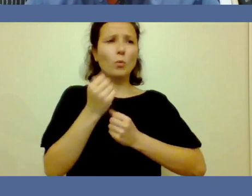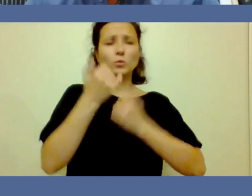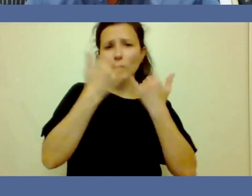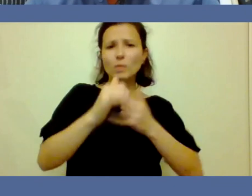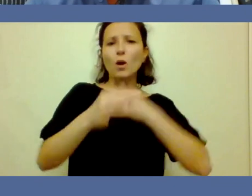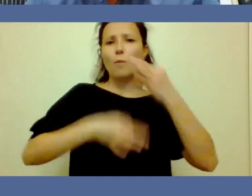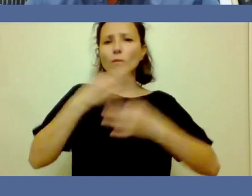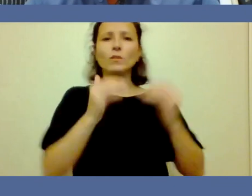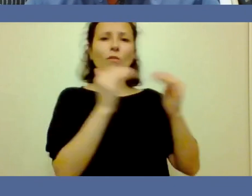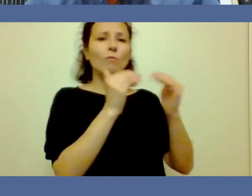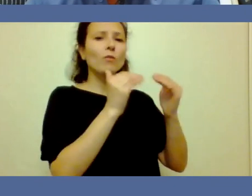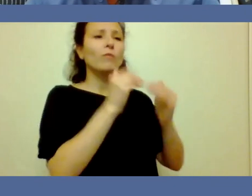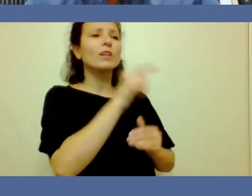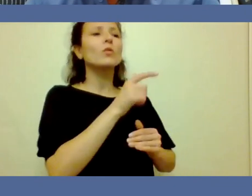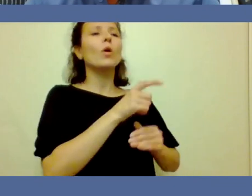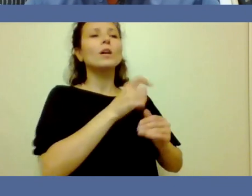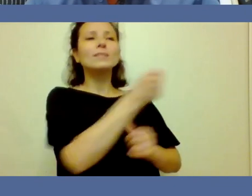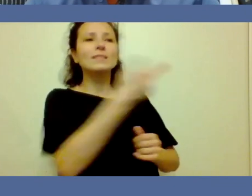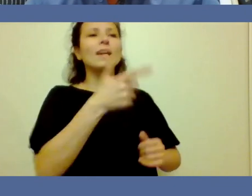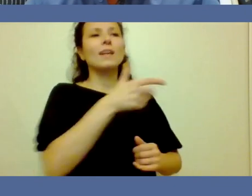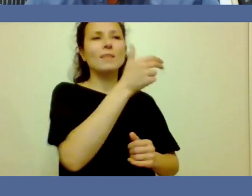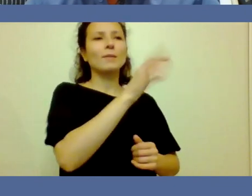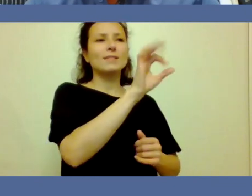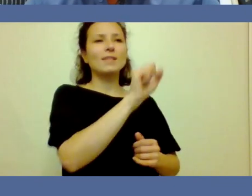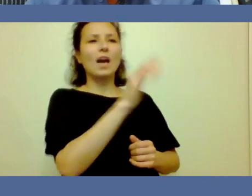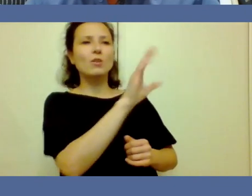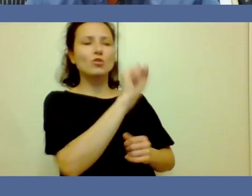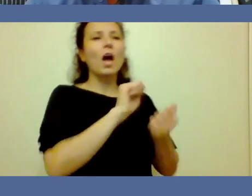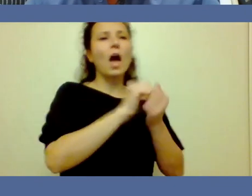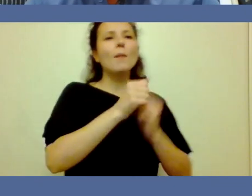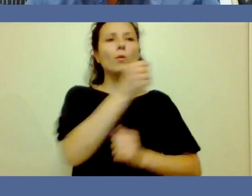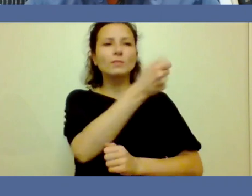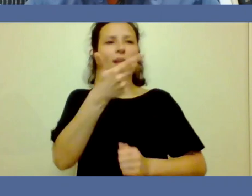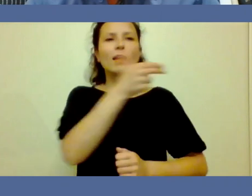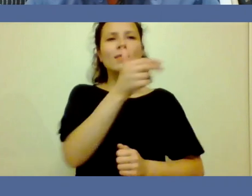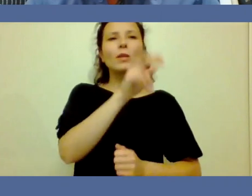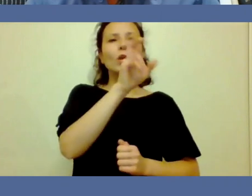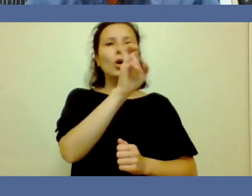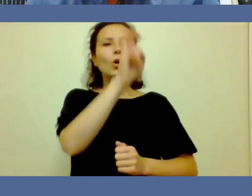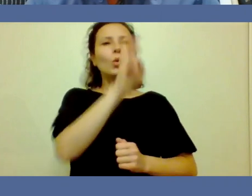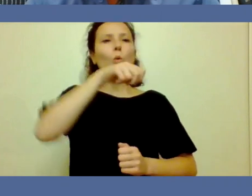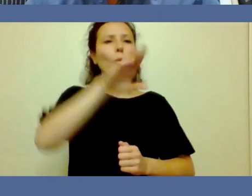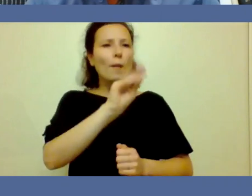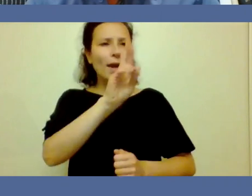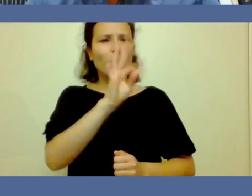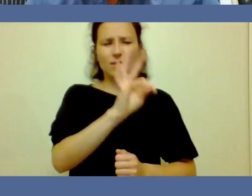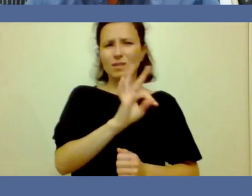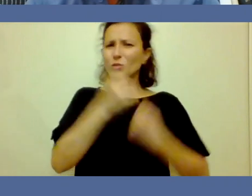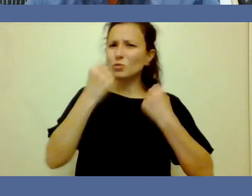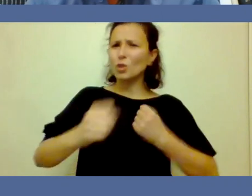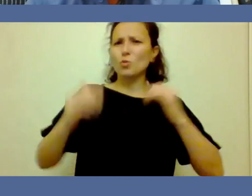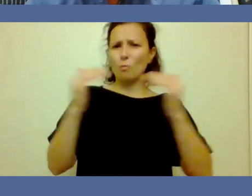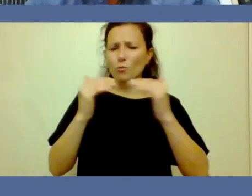aniżeli seria o Saszy albo seria o Hubercie. I trudno to porównywać. Uznałam, że